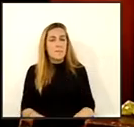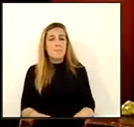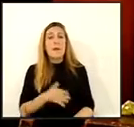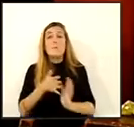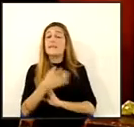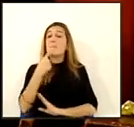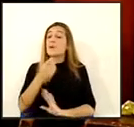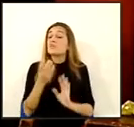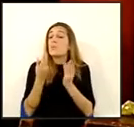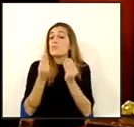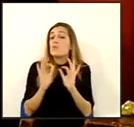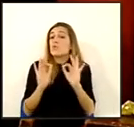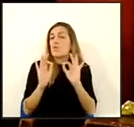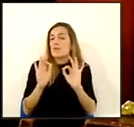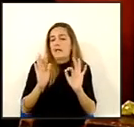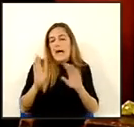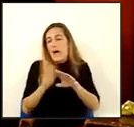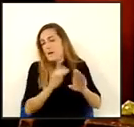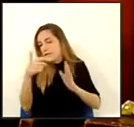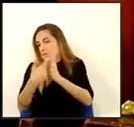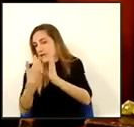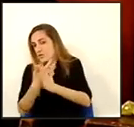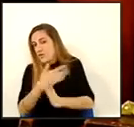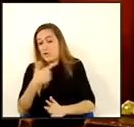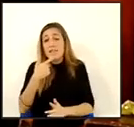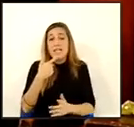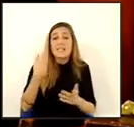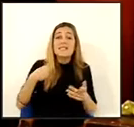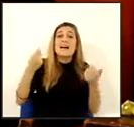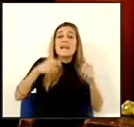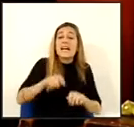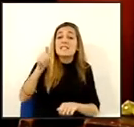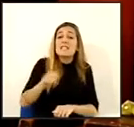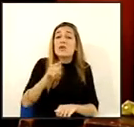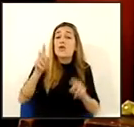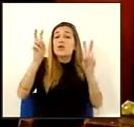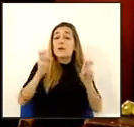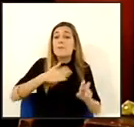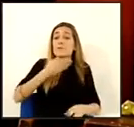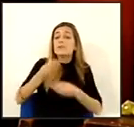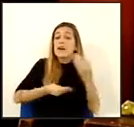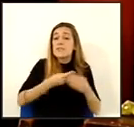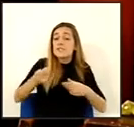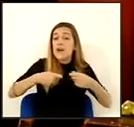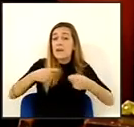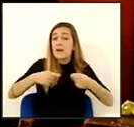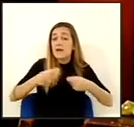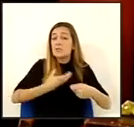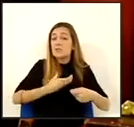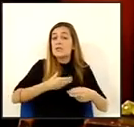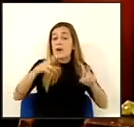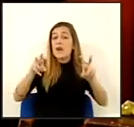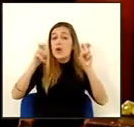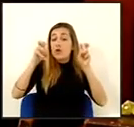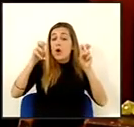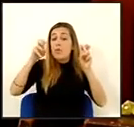molt concreta, a part de l'explicació que em pugui donar vostè, és dir, ja s'ha tancat definitivament la possibilitat que es faci el Mercat Municipal nou en